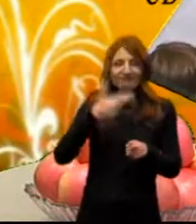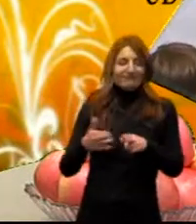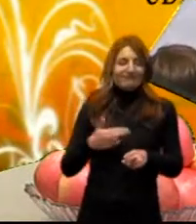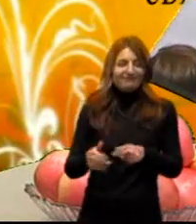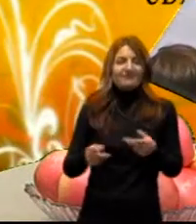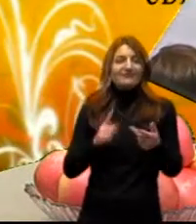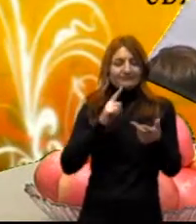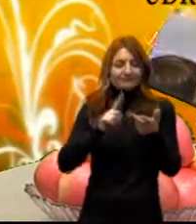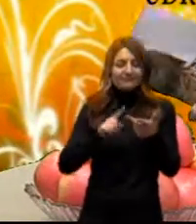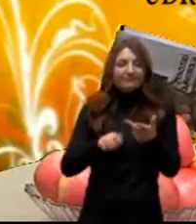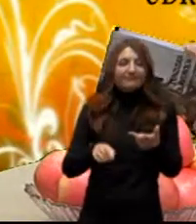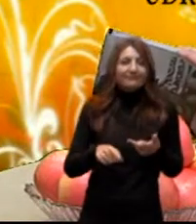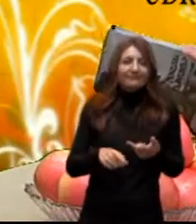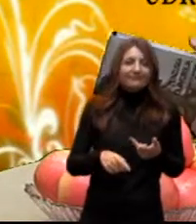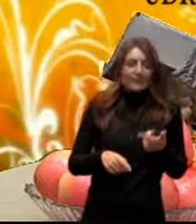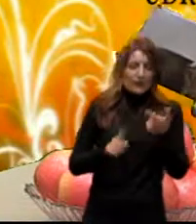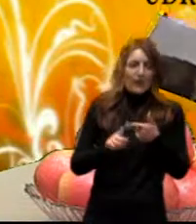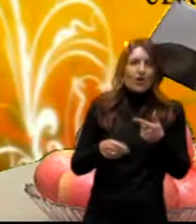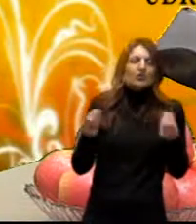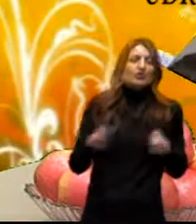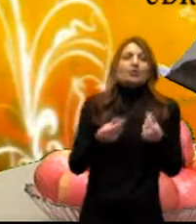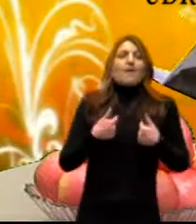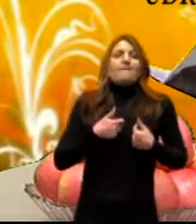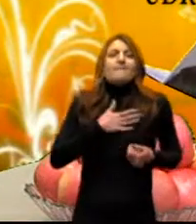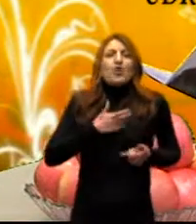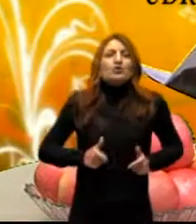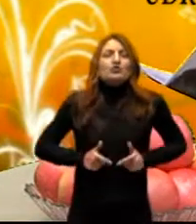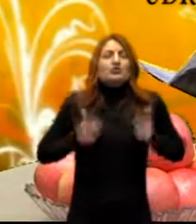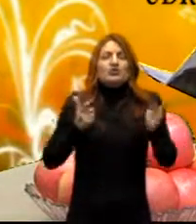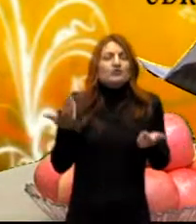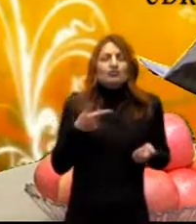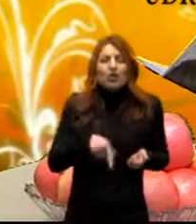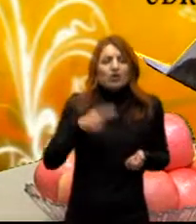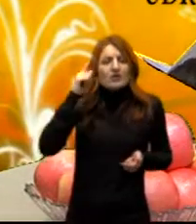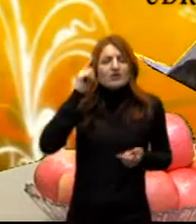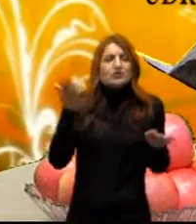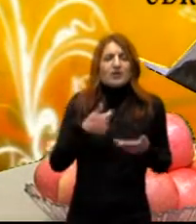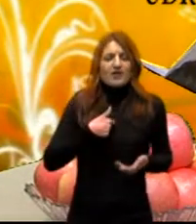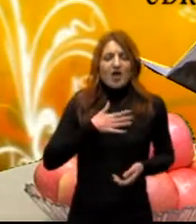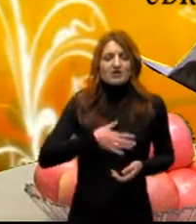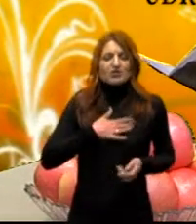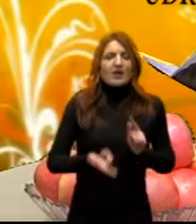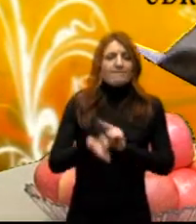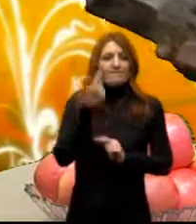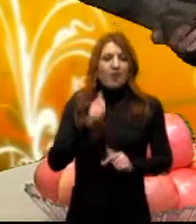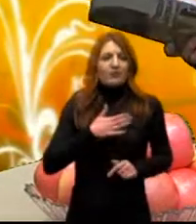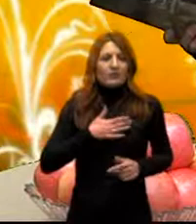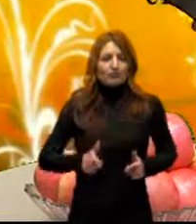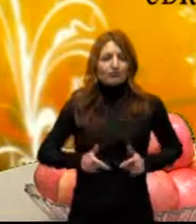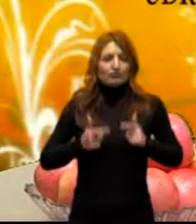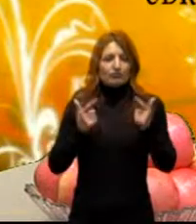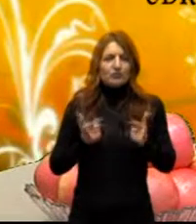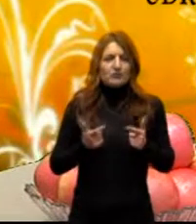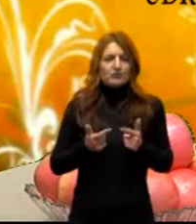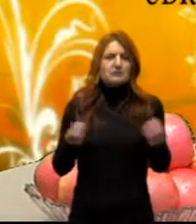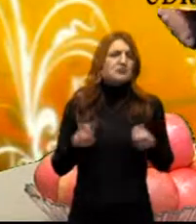ste rekli, to ste kazali sada, što moj život za mene znači? Što ja želim od svog života? Zašto bi bilo